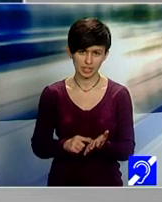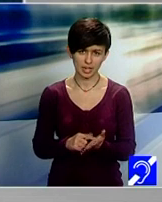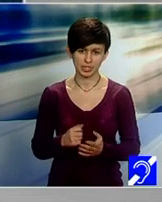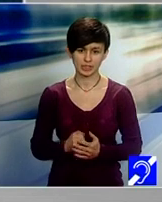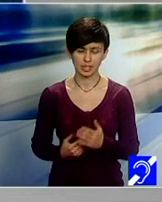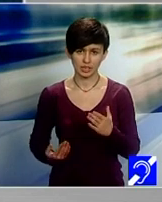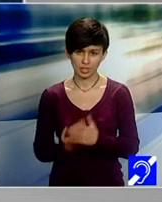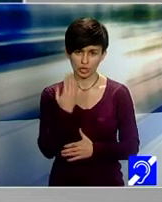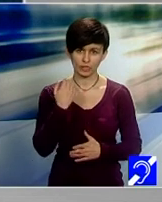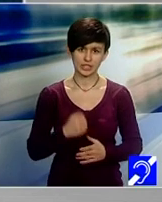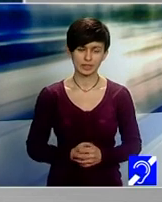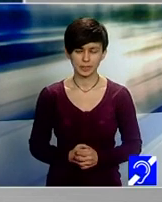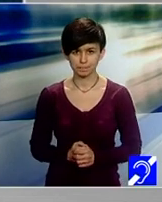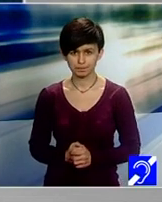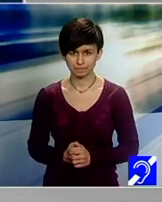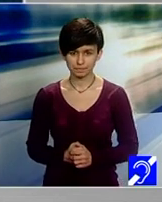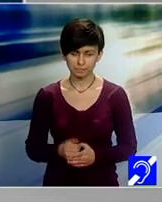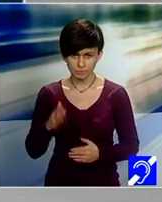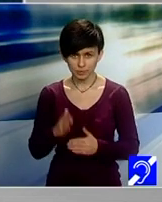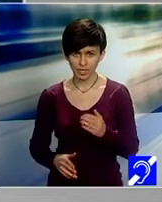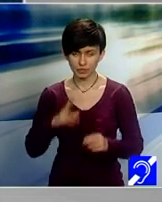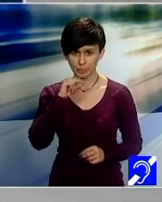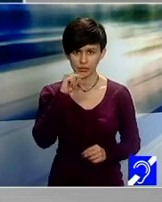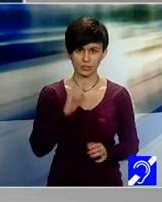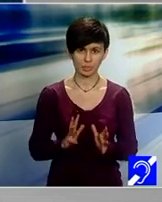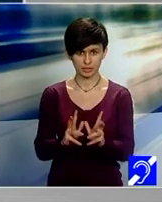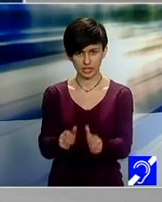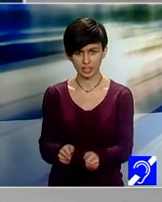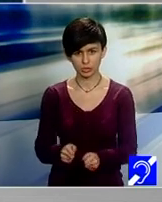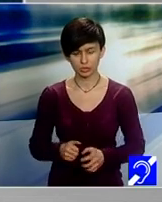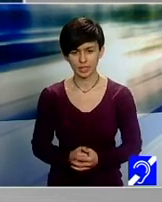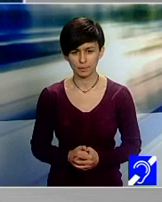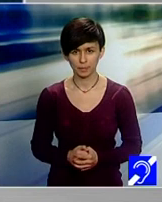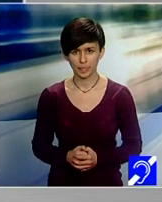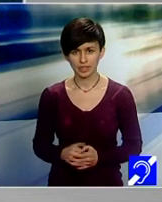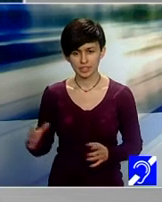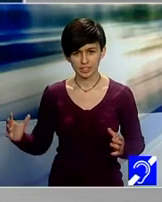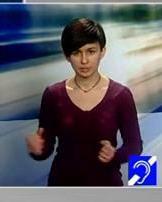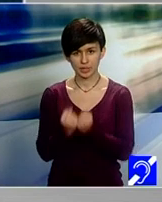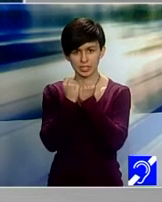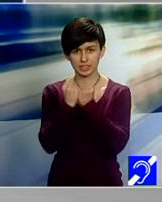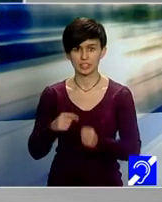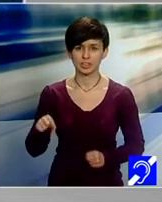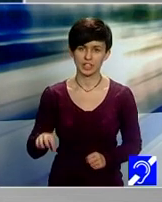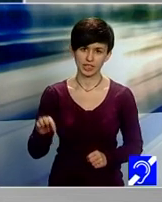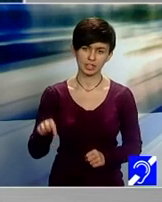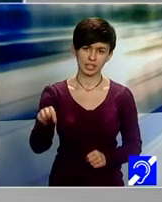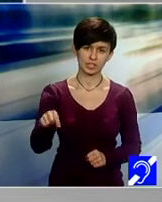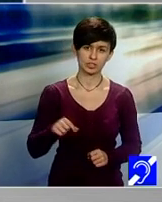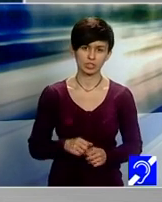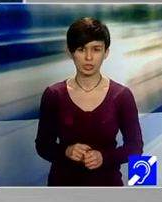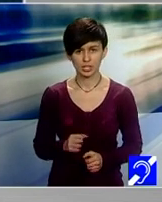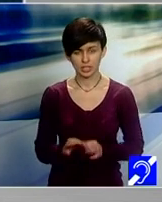În finalul emisiunii vom discuta despre agricultură, mai precis despre salvarea semințelor tradiționale